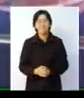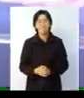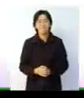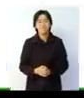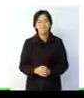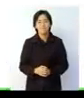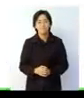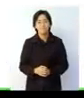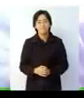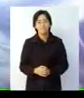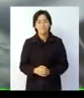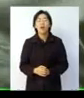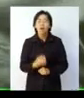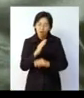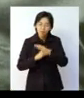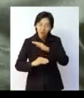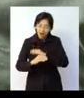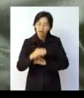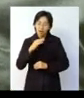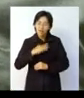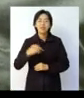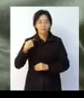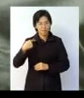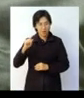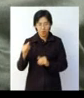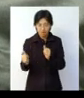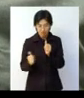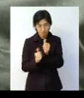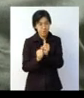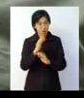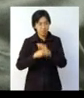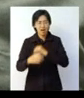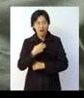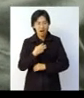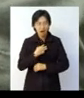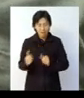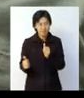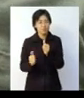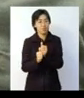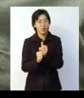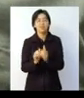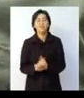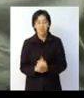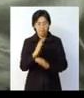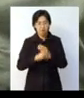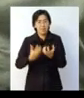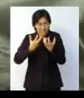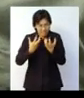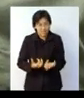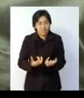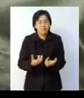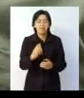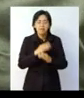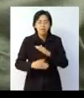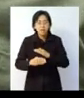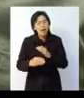ครับ กลุ่มที่ได้รับประโยชน์เนี่ยก็คนพิการนะครับที่ประสงค์จะขอใช้ผู้ช่วยเนี่ยก็จะต้องเป็นคนห